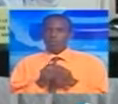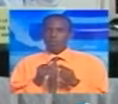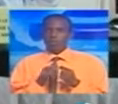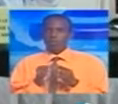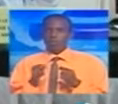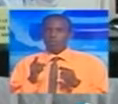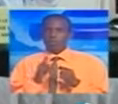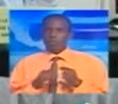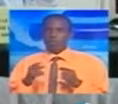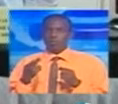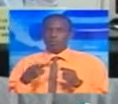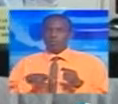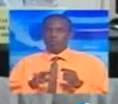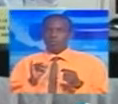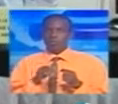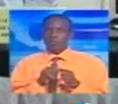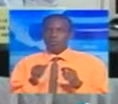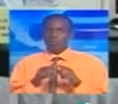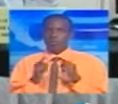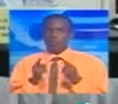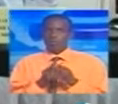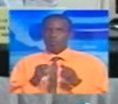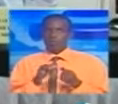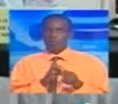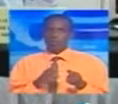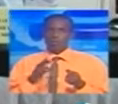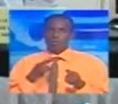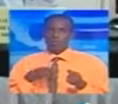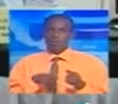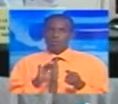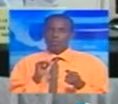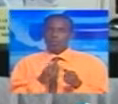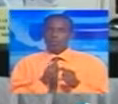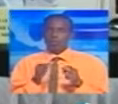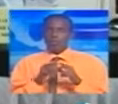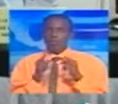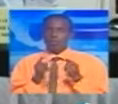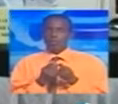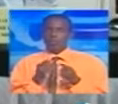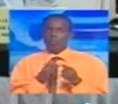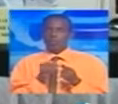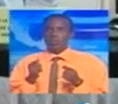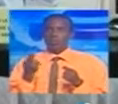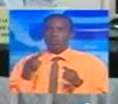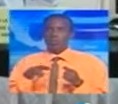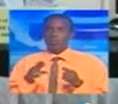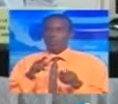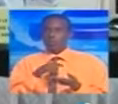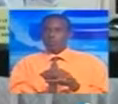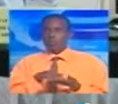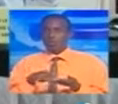son administration efficace, responsable et compétitive. Il faut souligner que